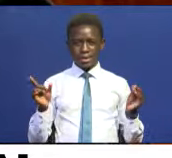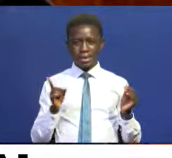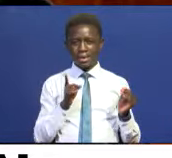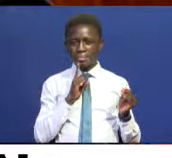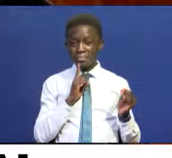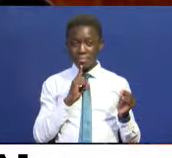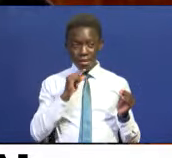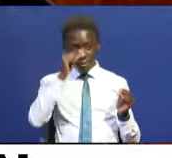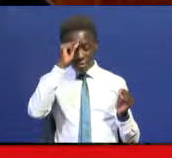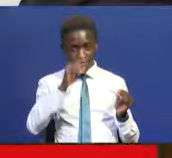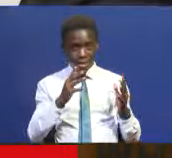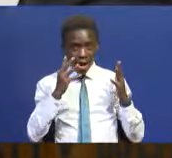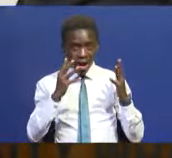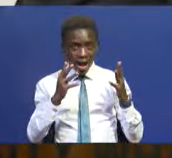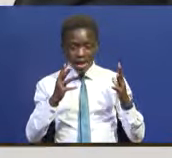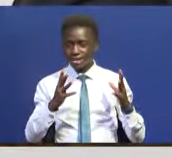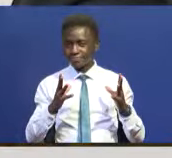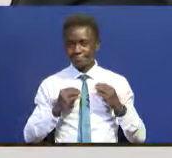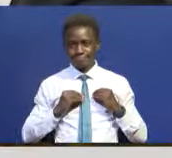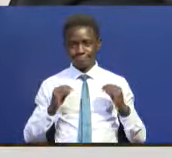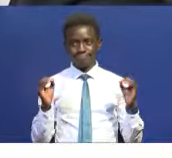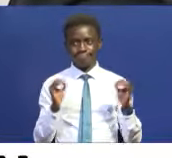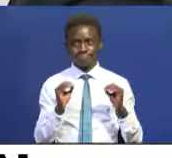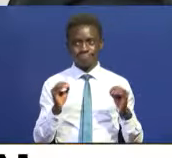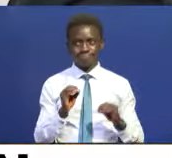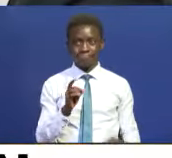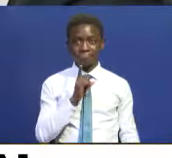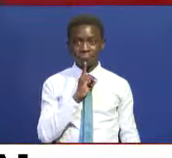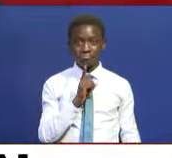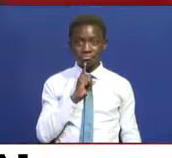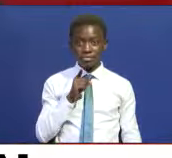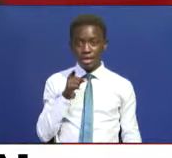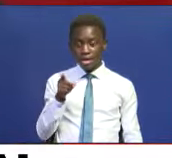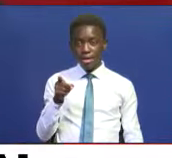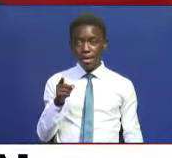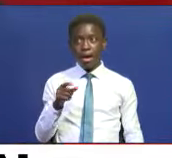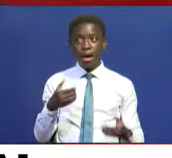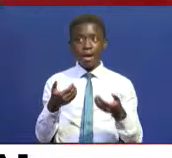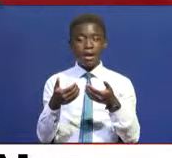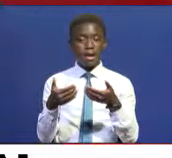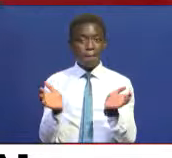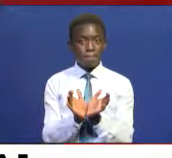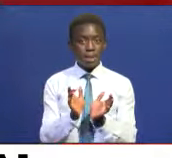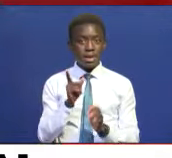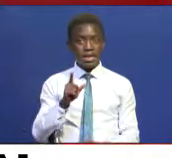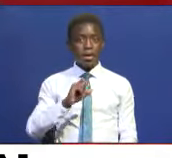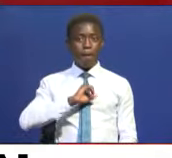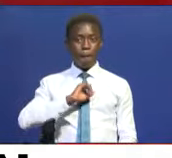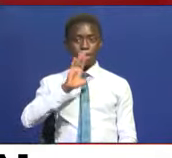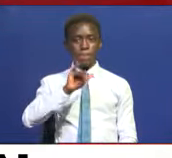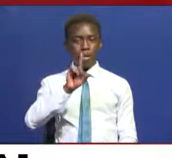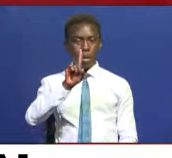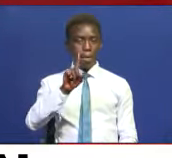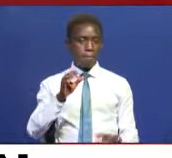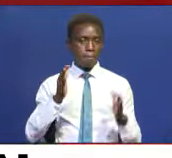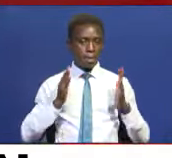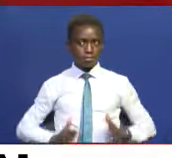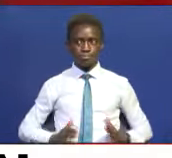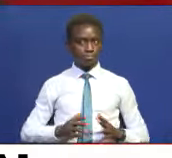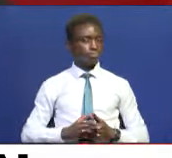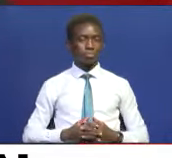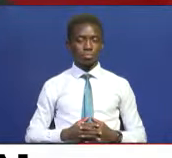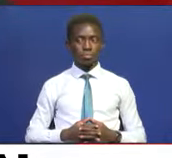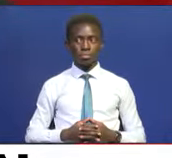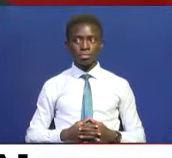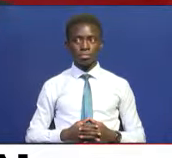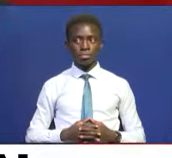hospitali hiyo ilimilikiwa kibinafsi na kampuni moja. The hospital management insists that the extension process